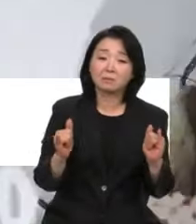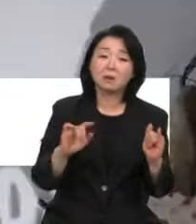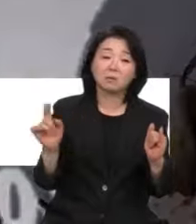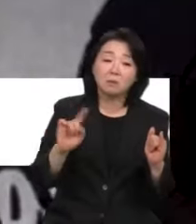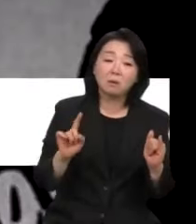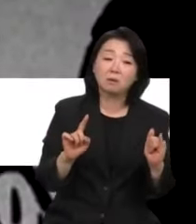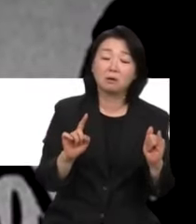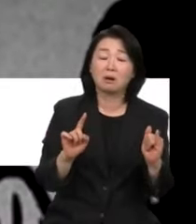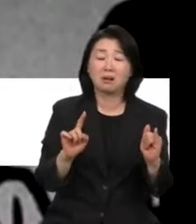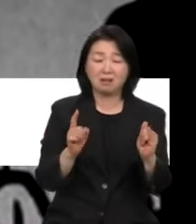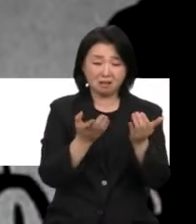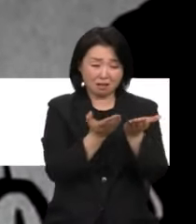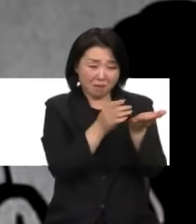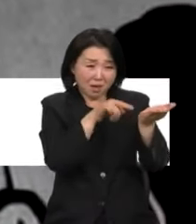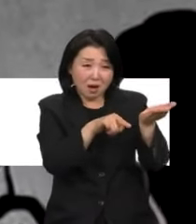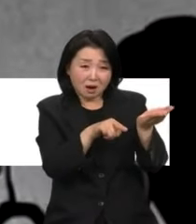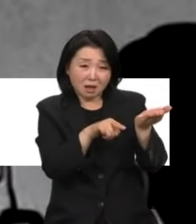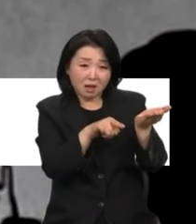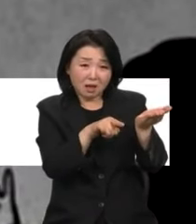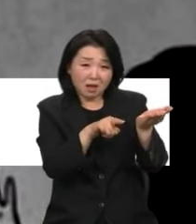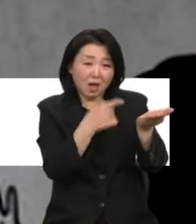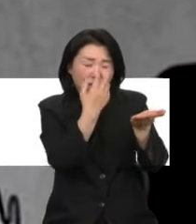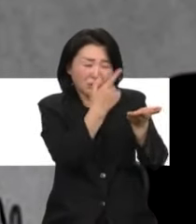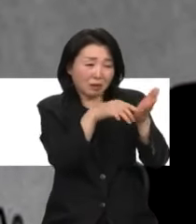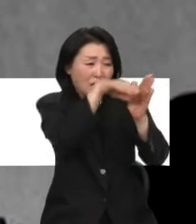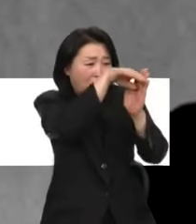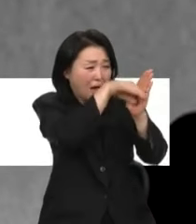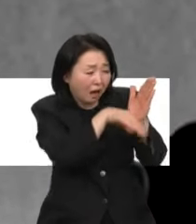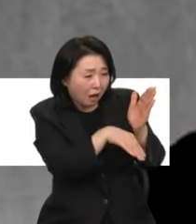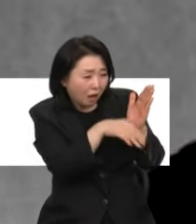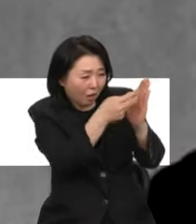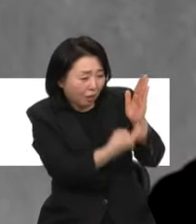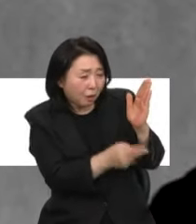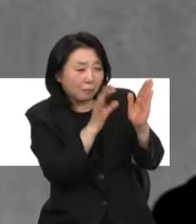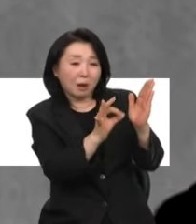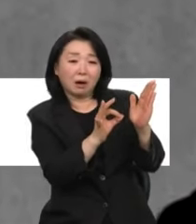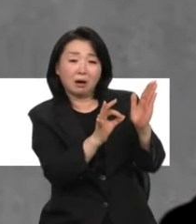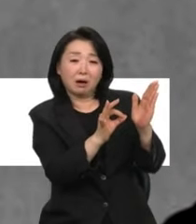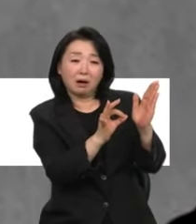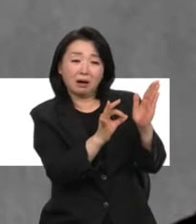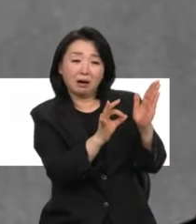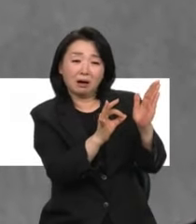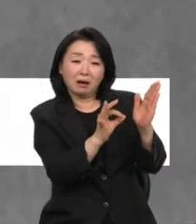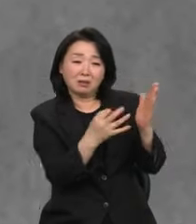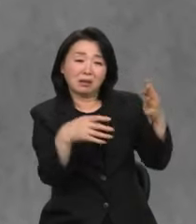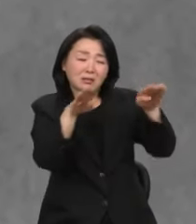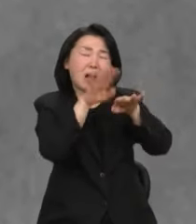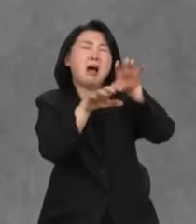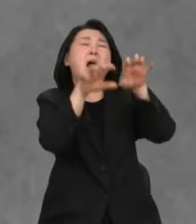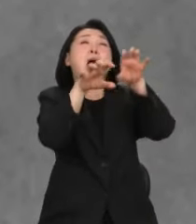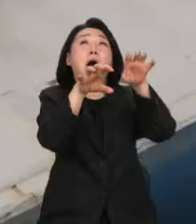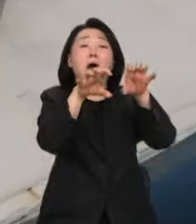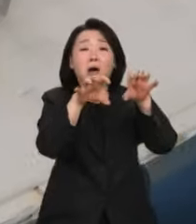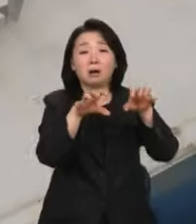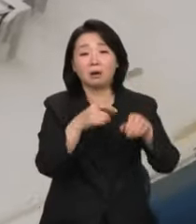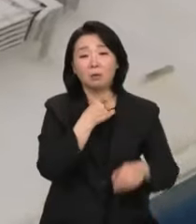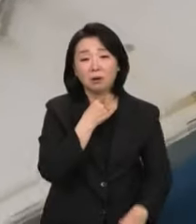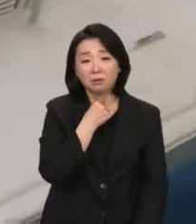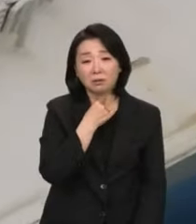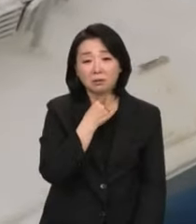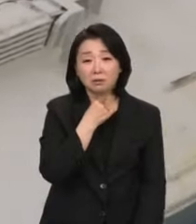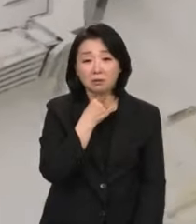유리 배 아래 유리창 하면서 깔아낸 거 봤고 학생은 책상 막 떠들면서 깨면서 나오려고 하지. 구조선과